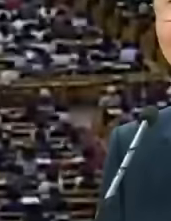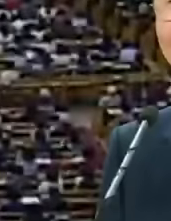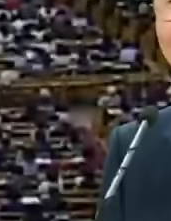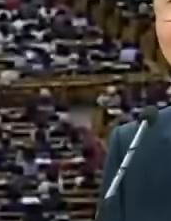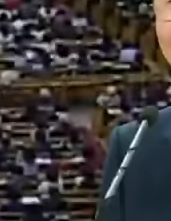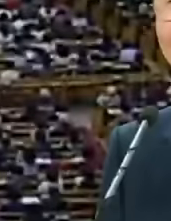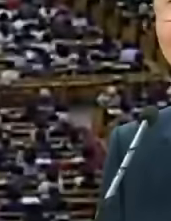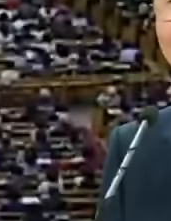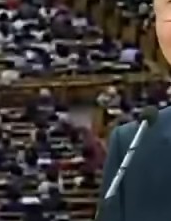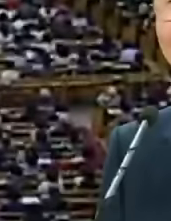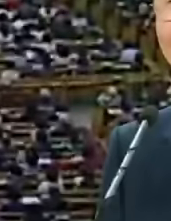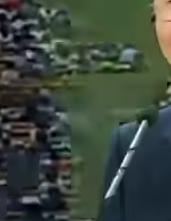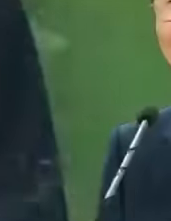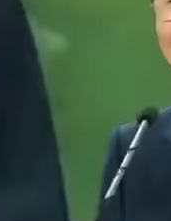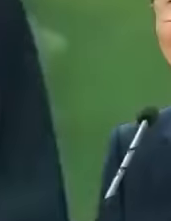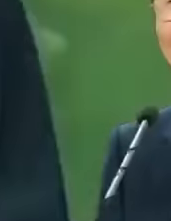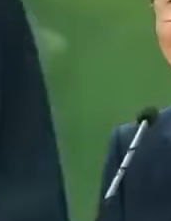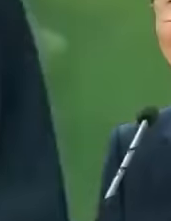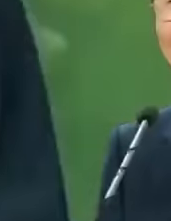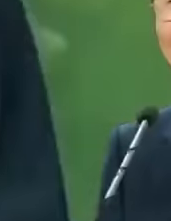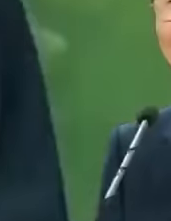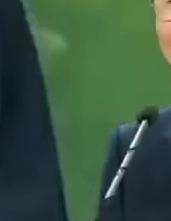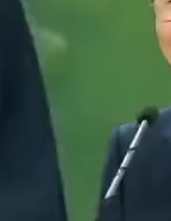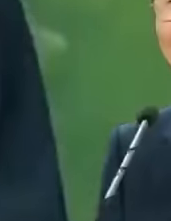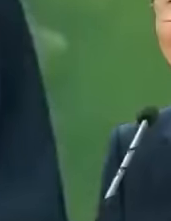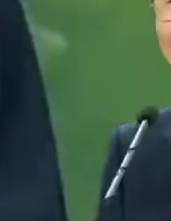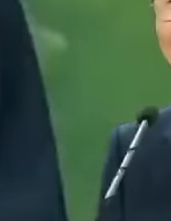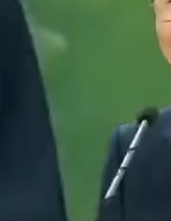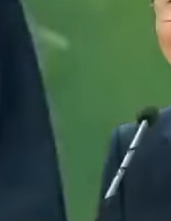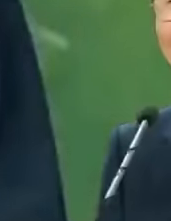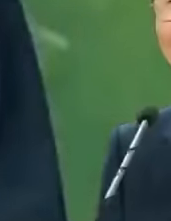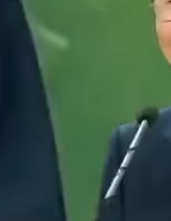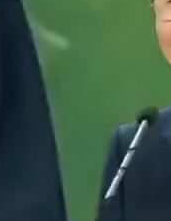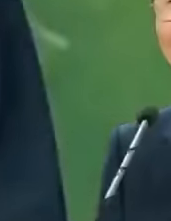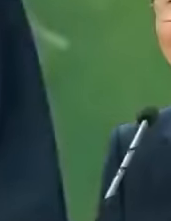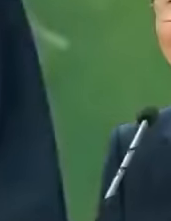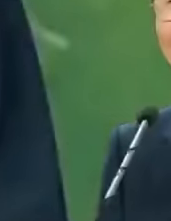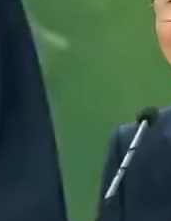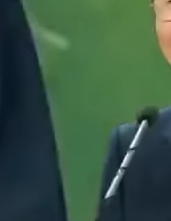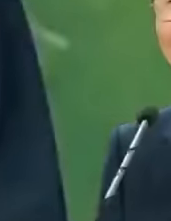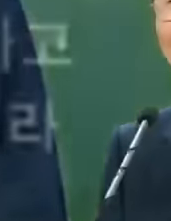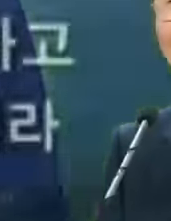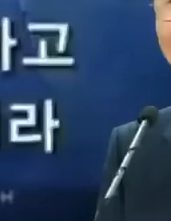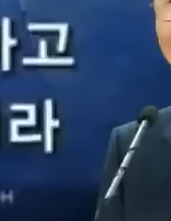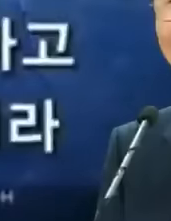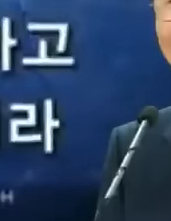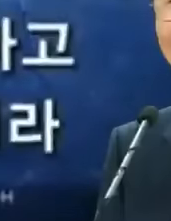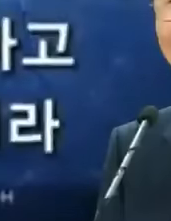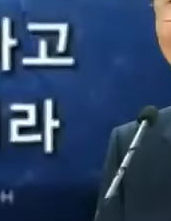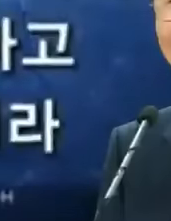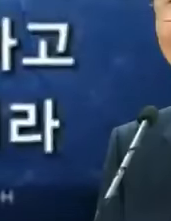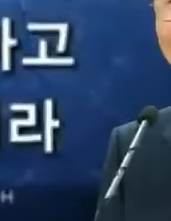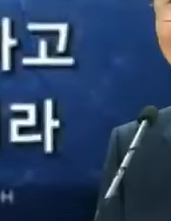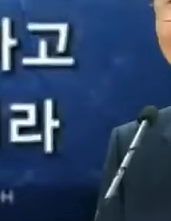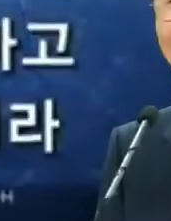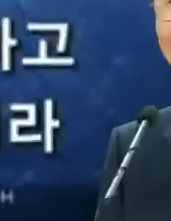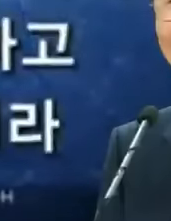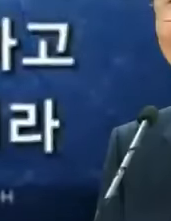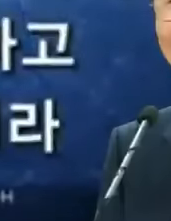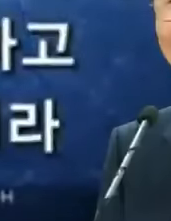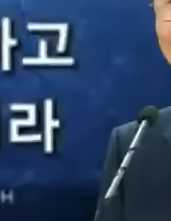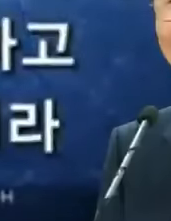오늘 은혜 받으실 하나님 말씀은 고린도전서 1장 18절에서 31절 말씀입니다. 고린도전서 1장